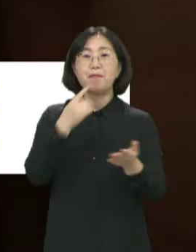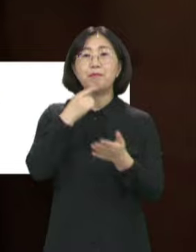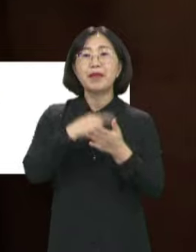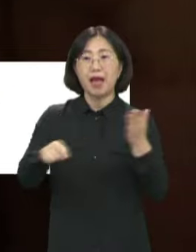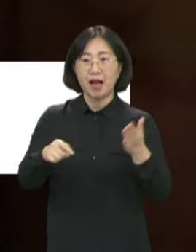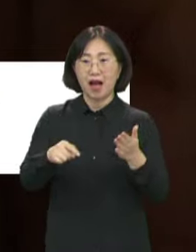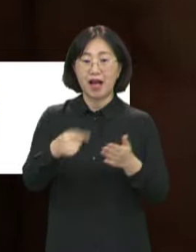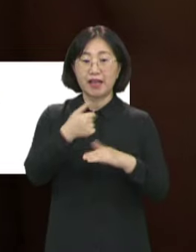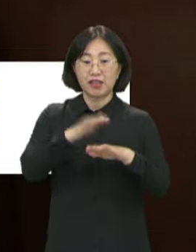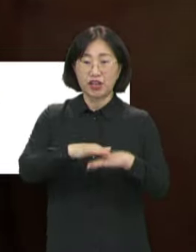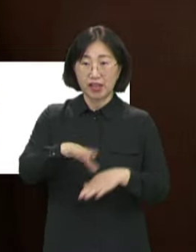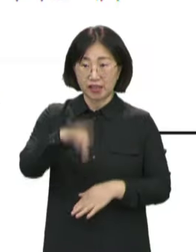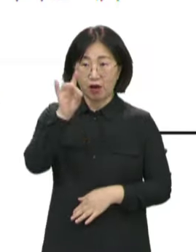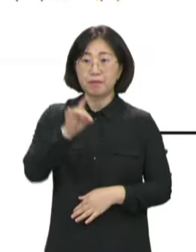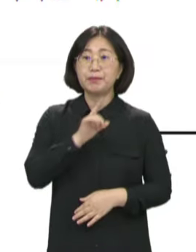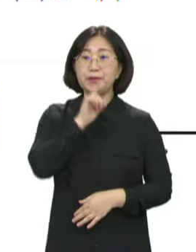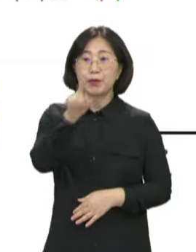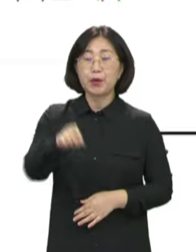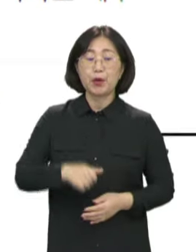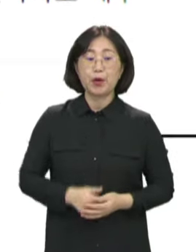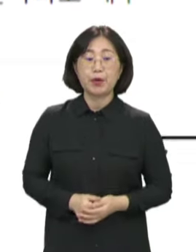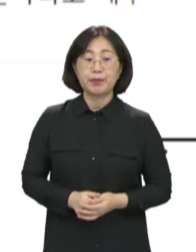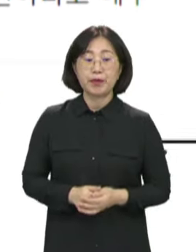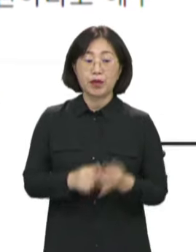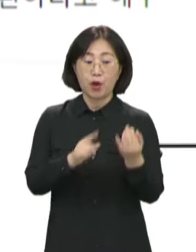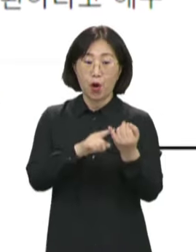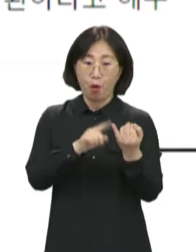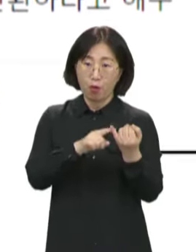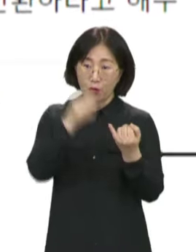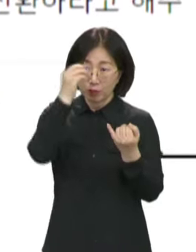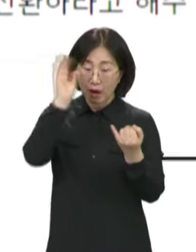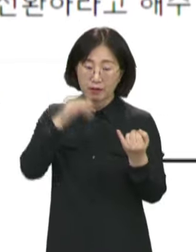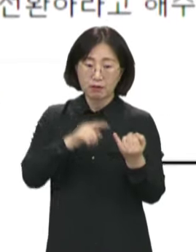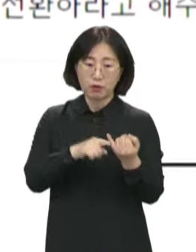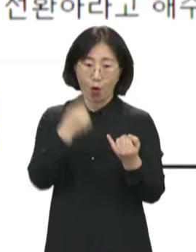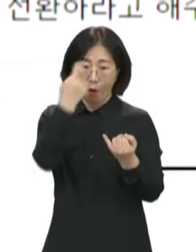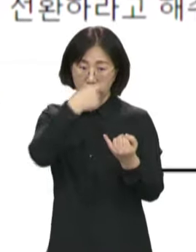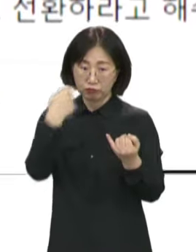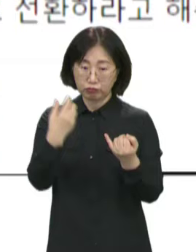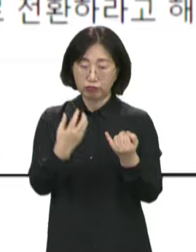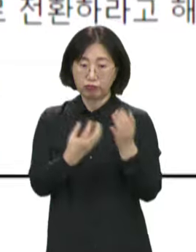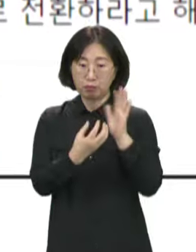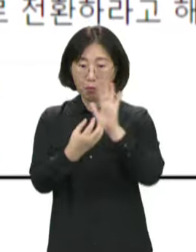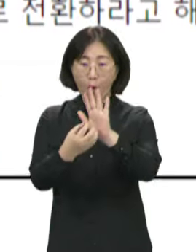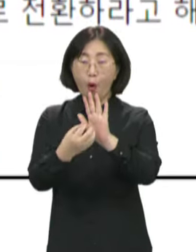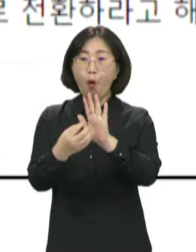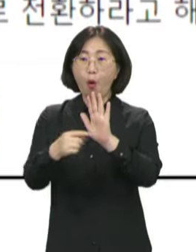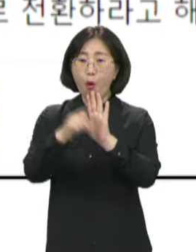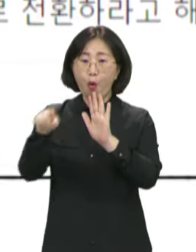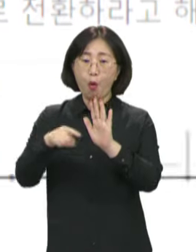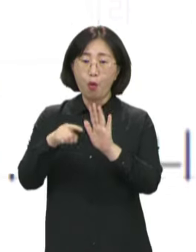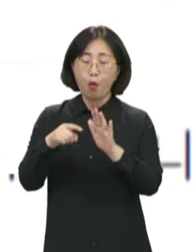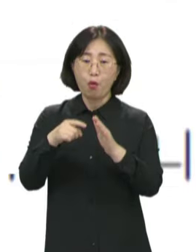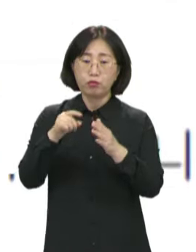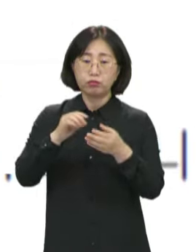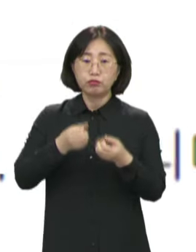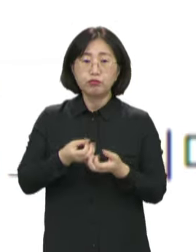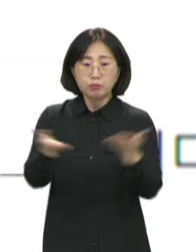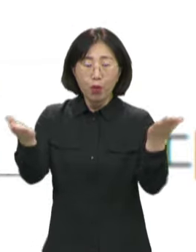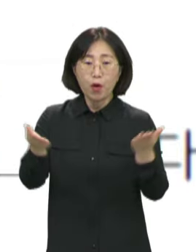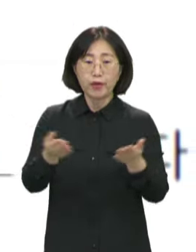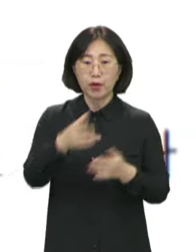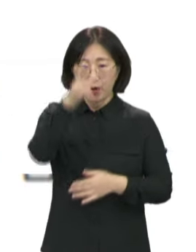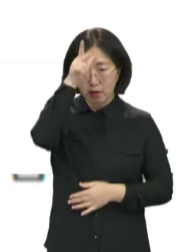오후 1시 30분쯤 대전 지역 여고생 한 명이 자신의 얼굴과 음란물을 합성한 딥페이크 영상이 유포됐다고